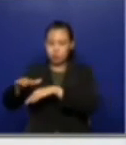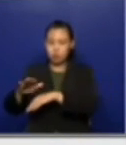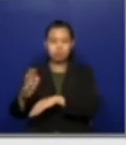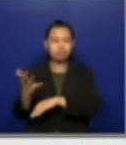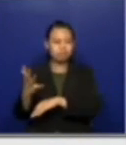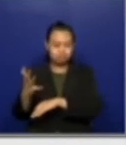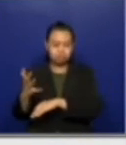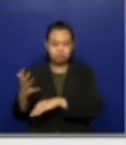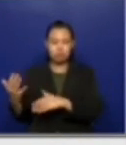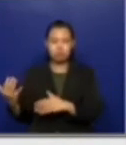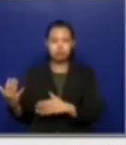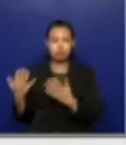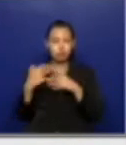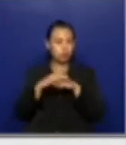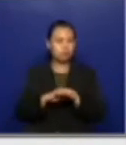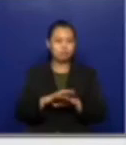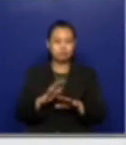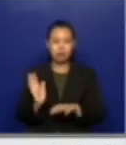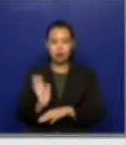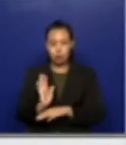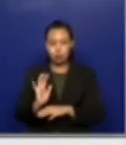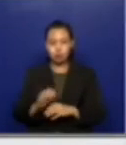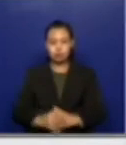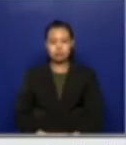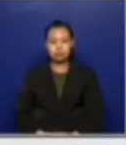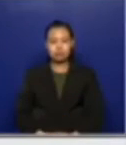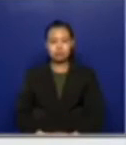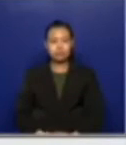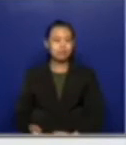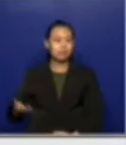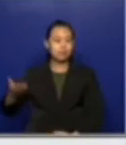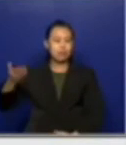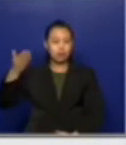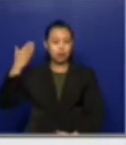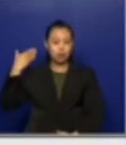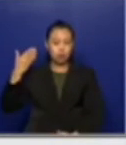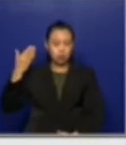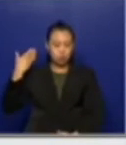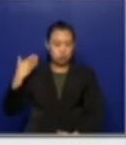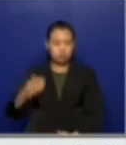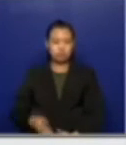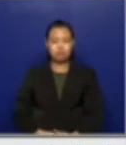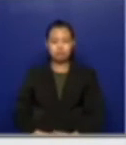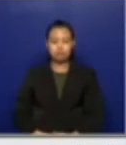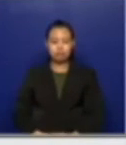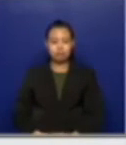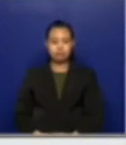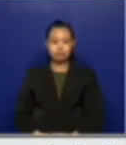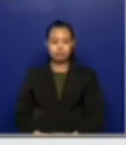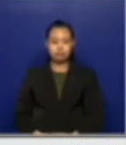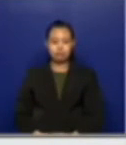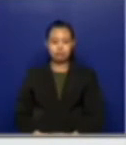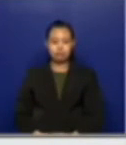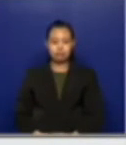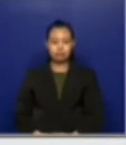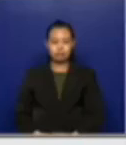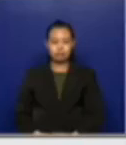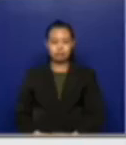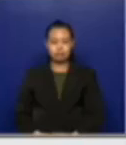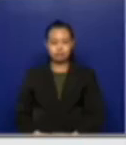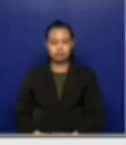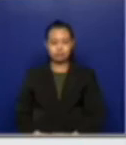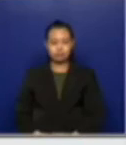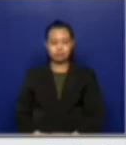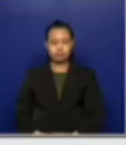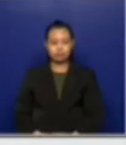านประธานที่เคารพครับในอดีตมีคำกล่าวว่ากรุงศรีอยุธยาไ